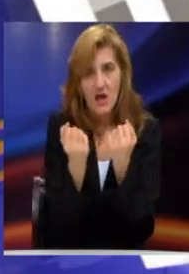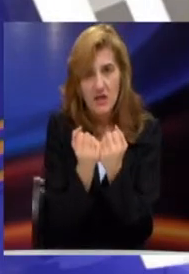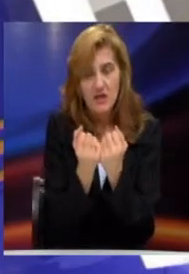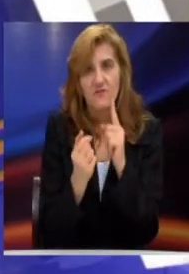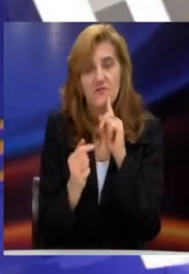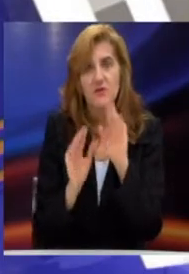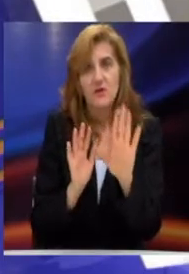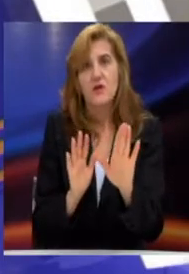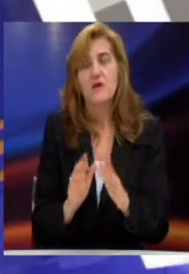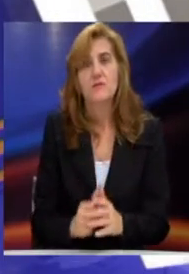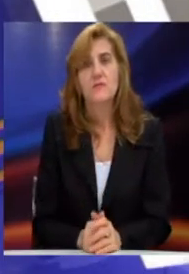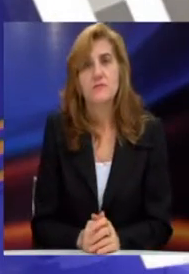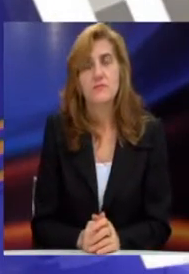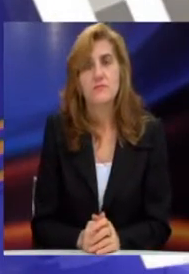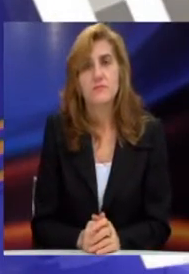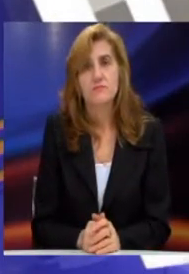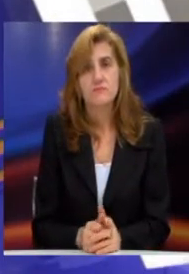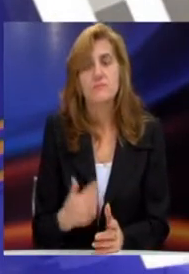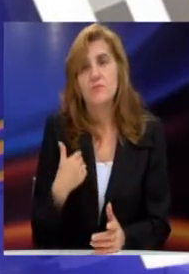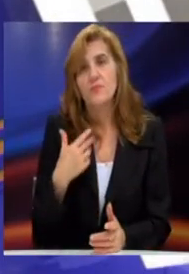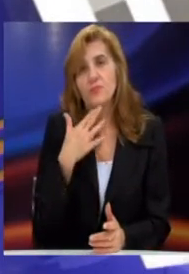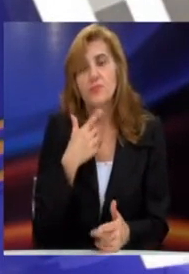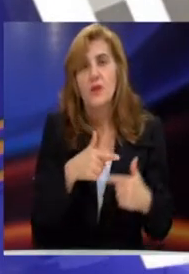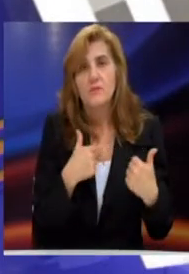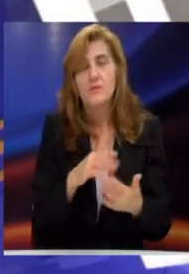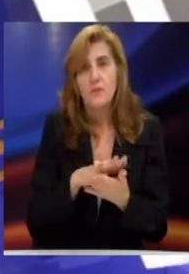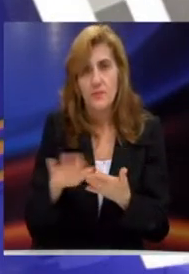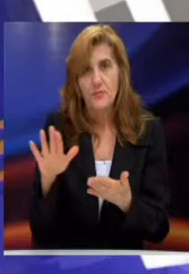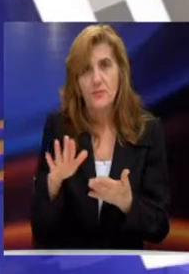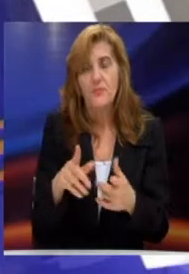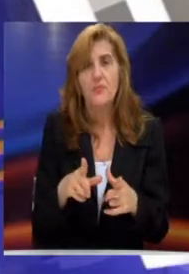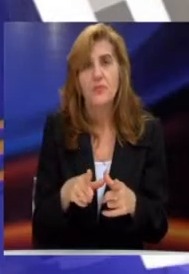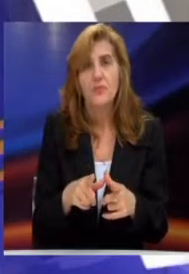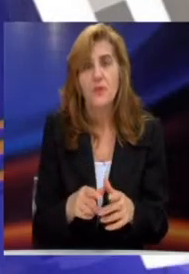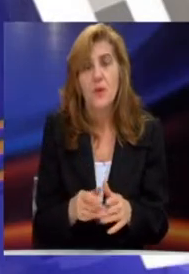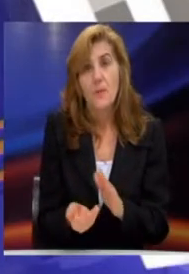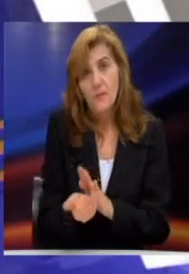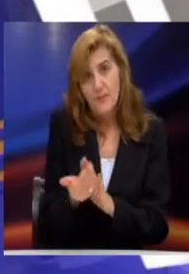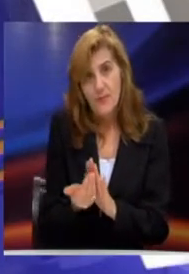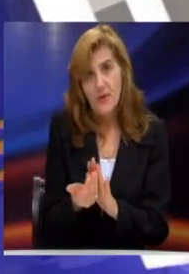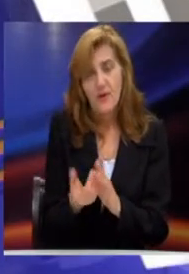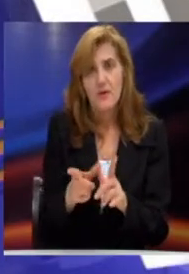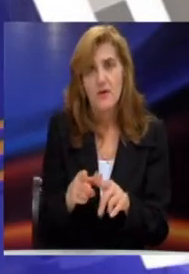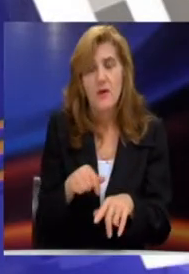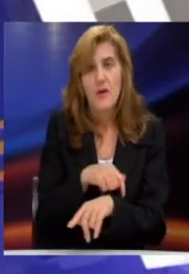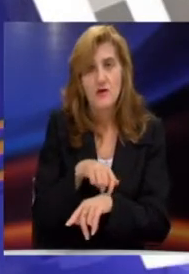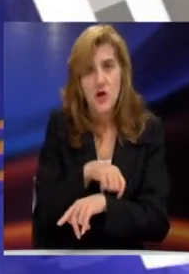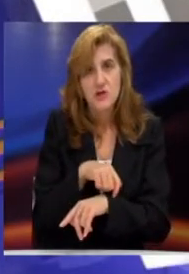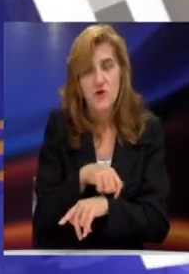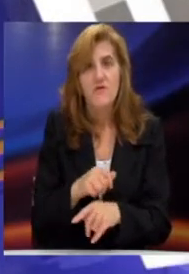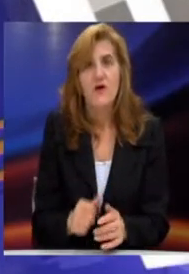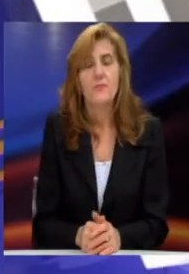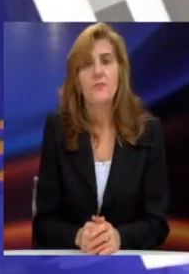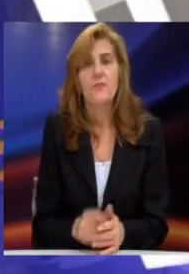odnosno njihovo angažovanje, tako reći volontiranje, znači da pre nastave, pre